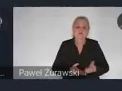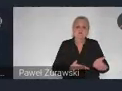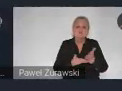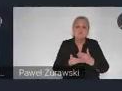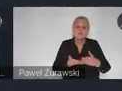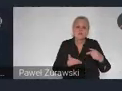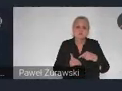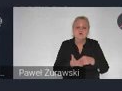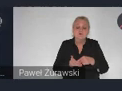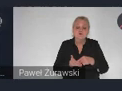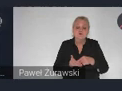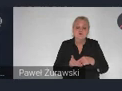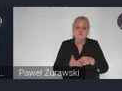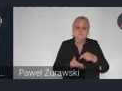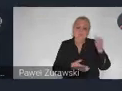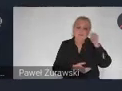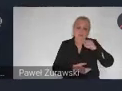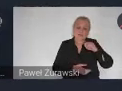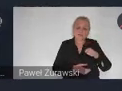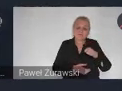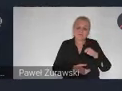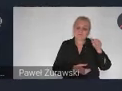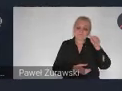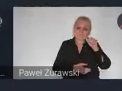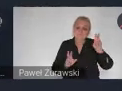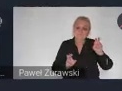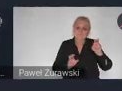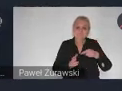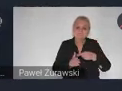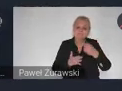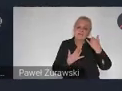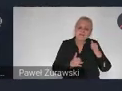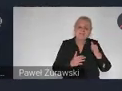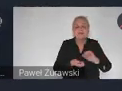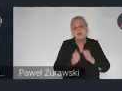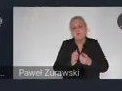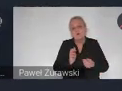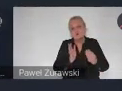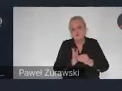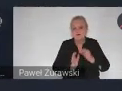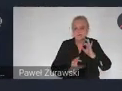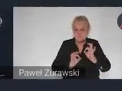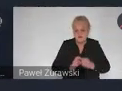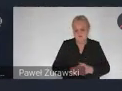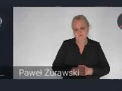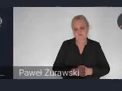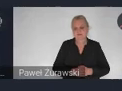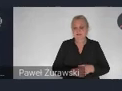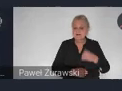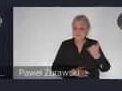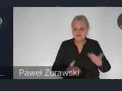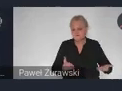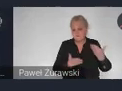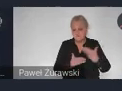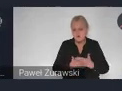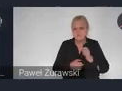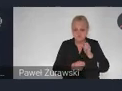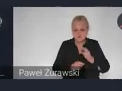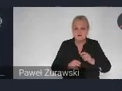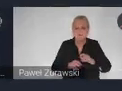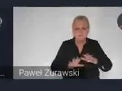części która się nazywa tak zwane inne czy dodatkowe informacje zawsze we wniosku jest taka